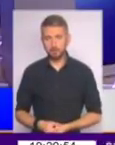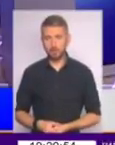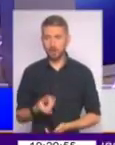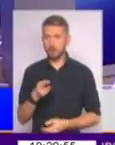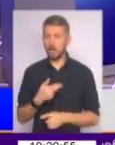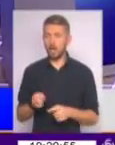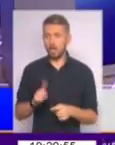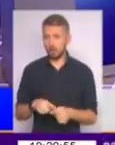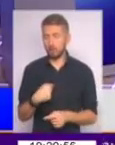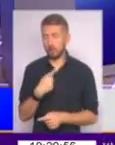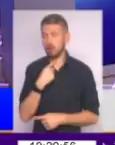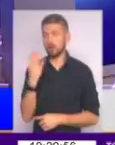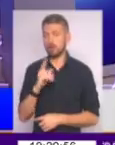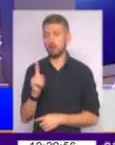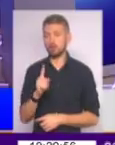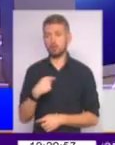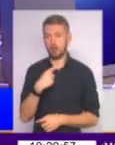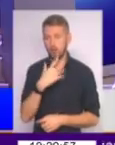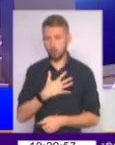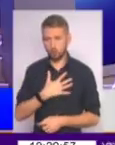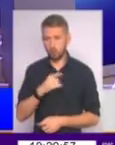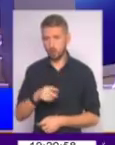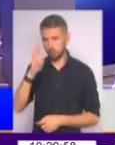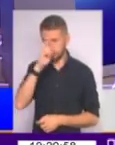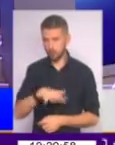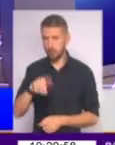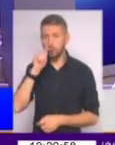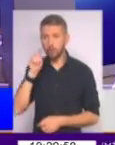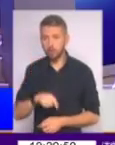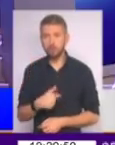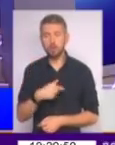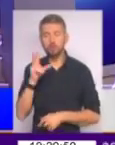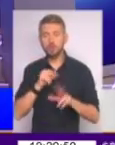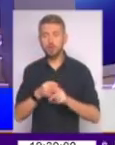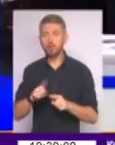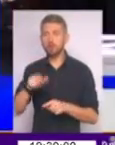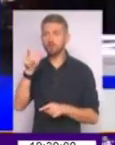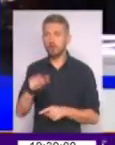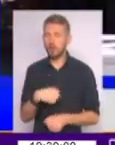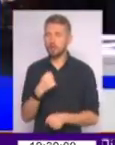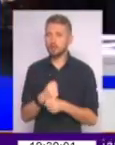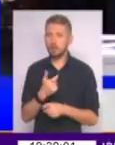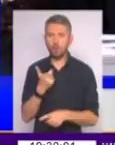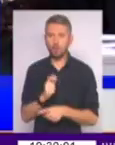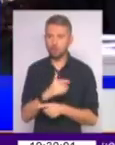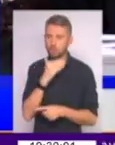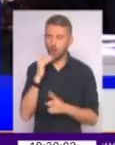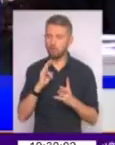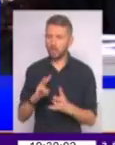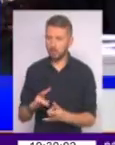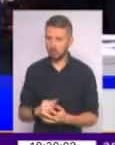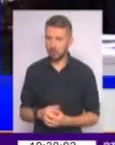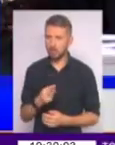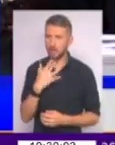этого я голосовал, для того, что я люблю эту державу Украины. Я считаю, этот человек сделал очень много вредного